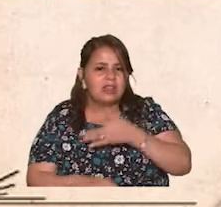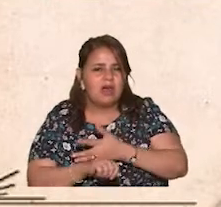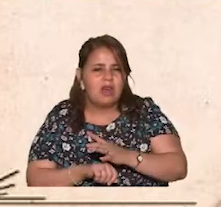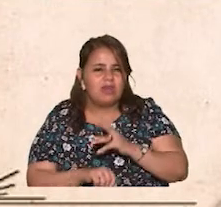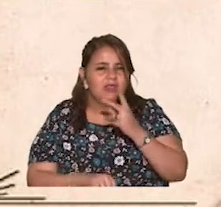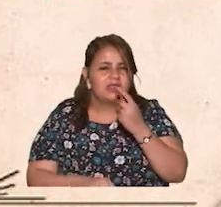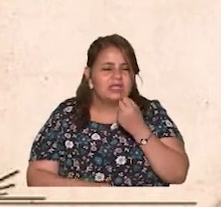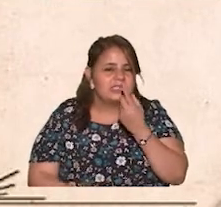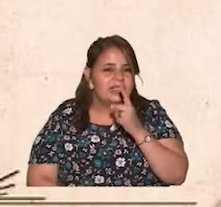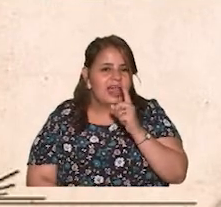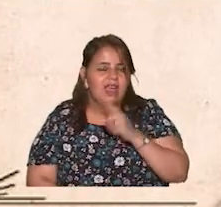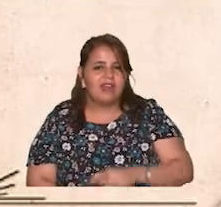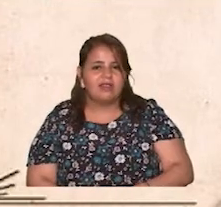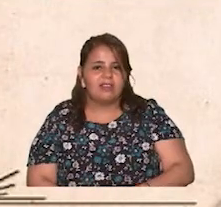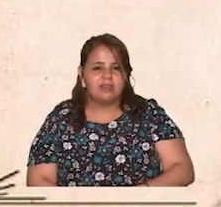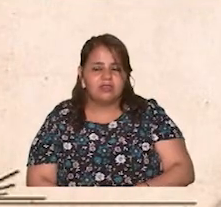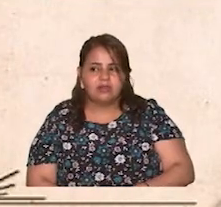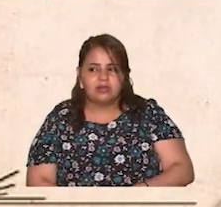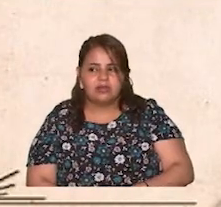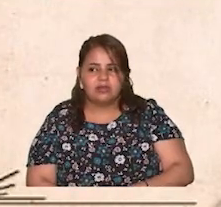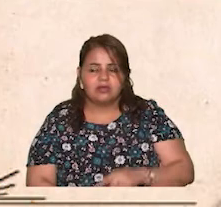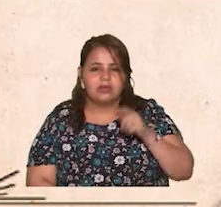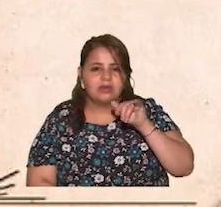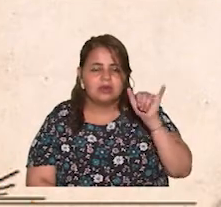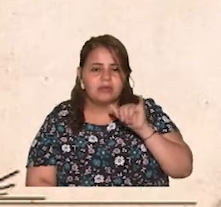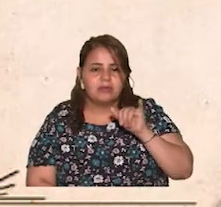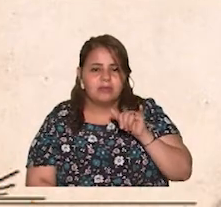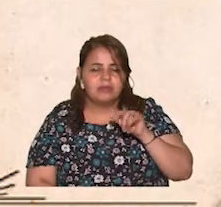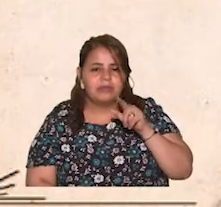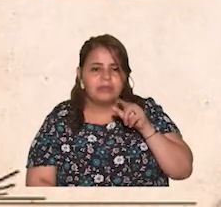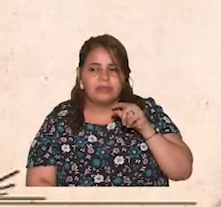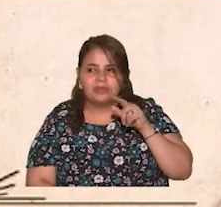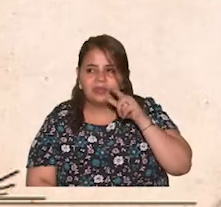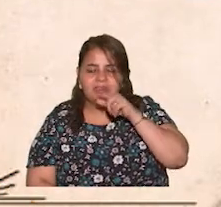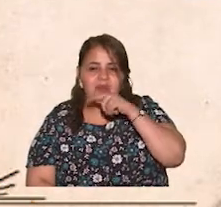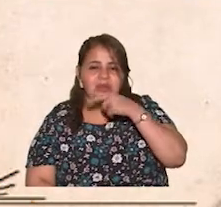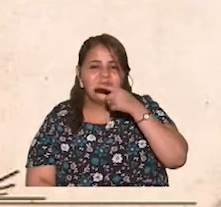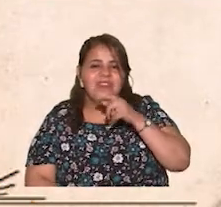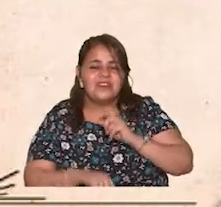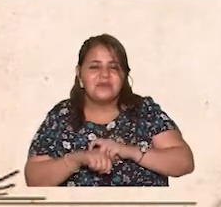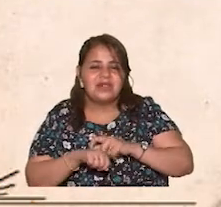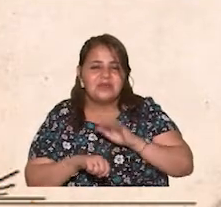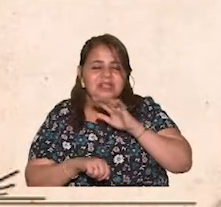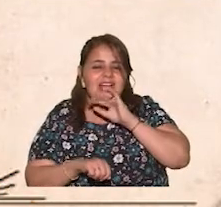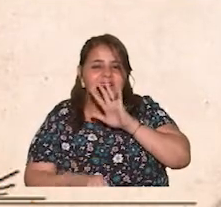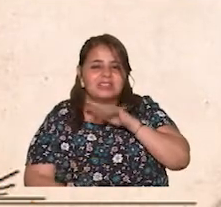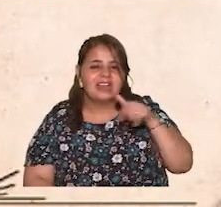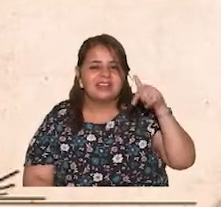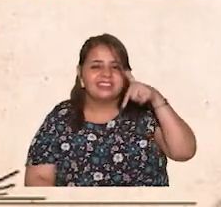دقيقتين. اسمع كمان ان في الصين واليابان كده اكتر مثلا، لكن تلاقي عندنا احنا بندي الميعاد يا سيدنا من 5 لـ6. عز